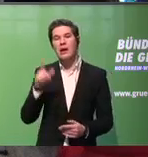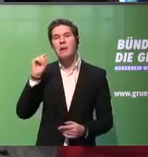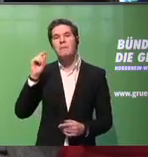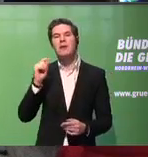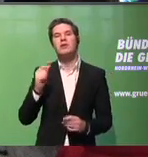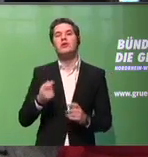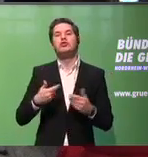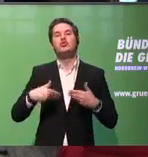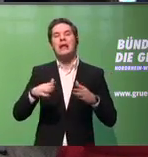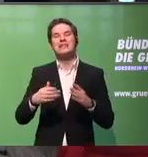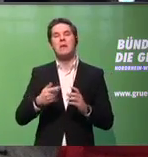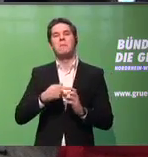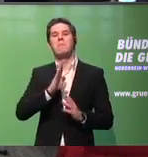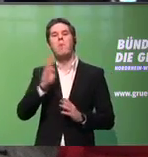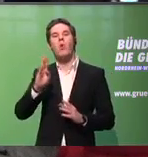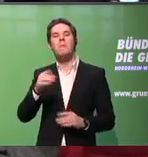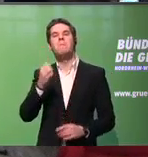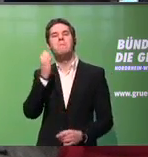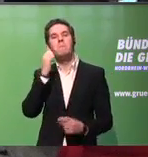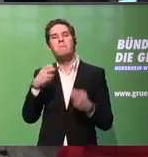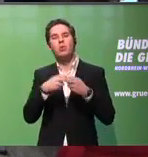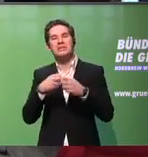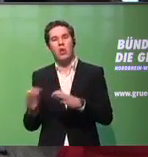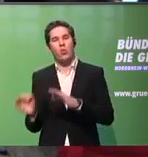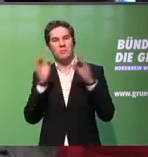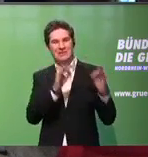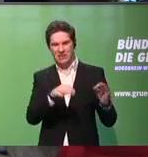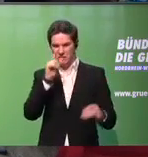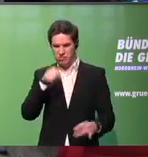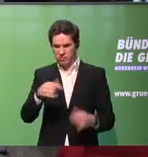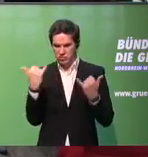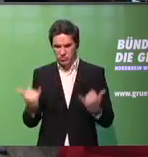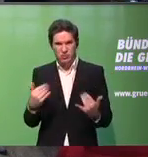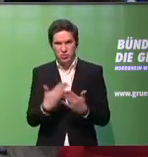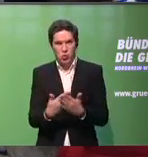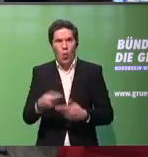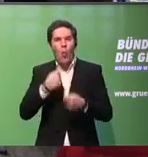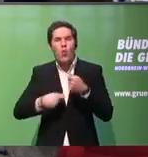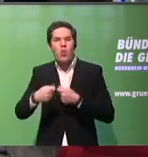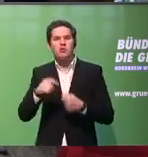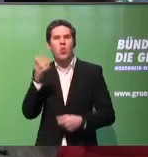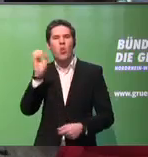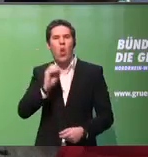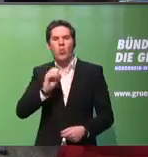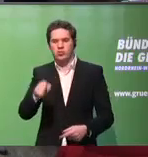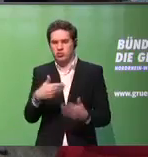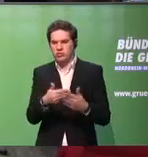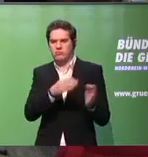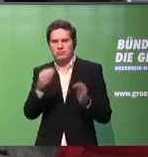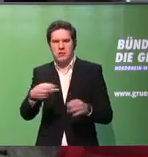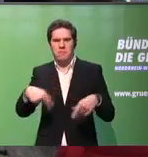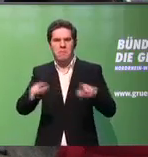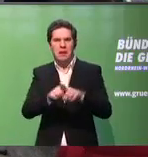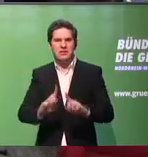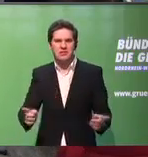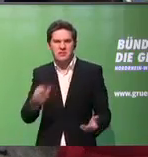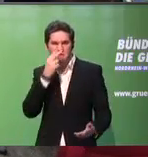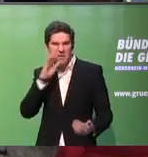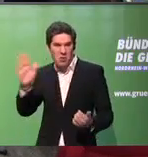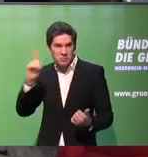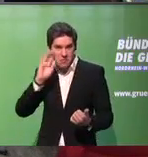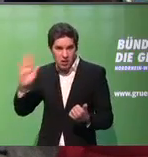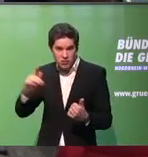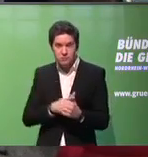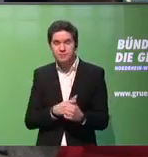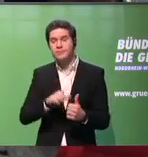Der Umzug der Parlamentarier ist weder ökologisch noch ökonomisch akzeptabel. Das ist die erste Frage. Und dann die zweite Frage hier aus dem Raum ist